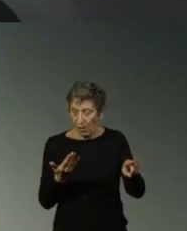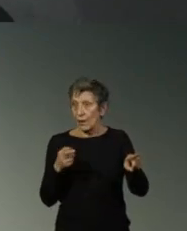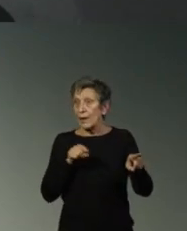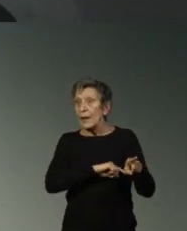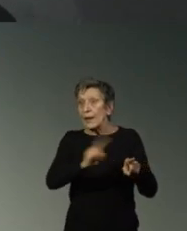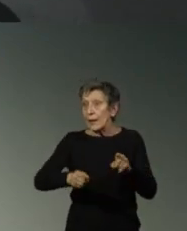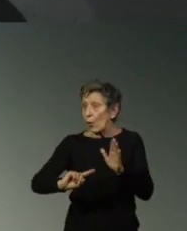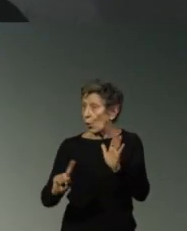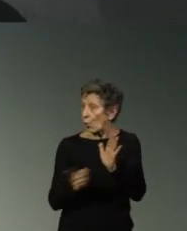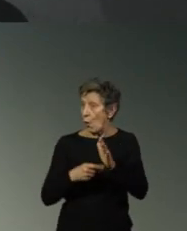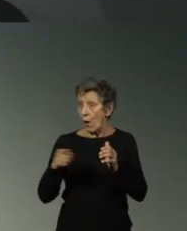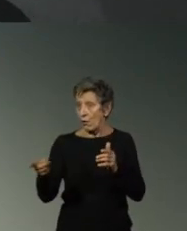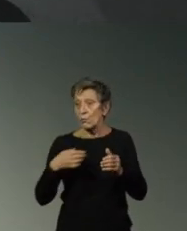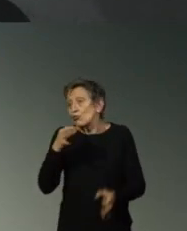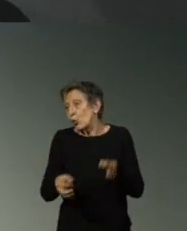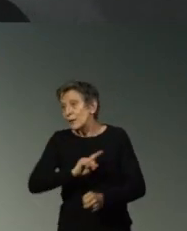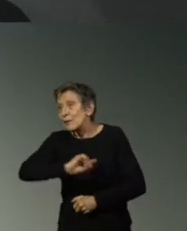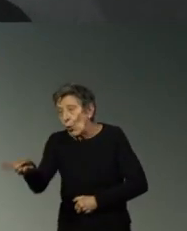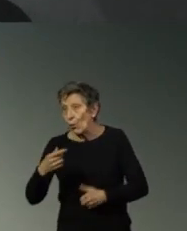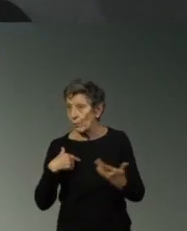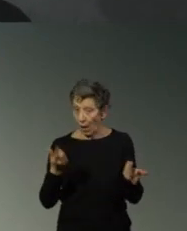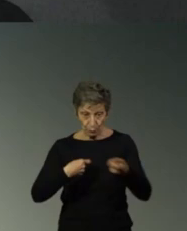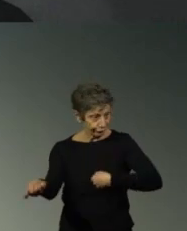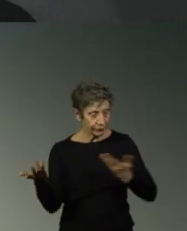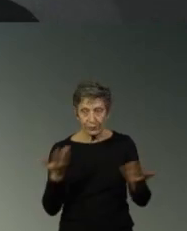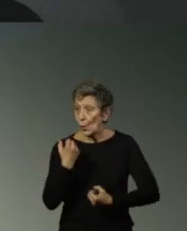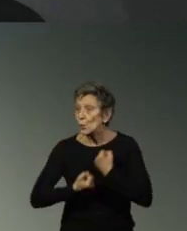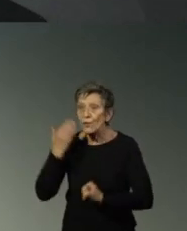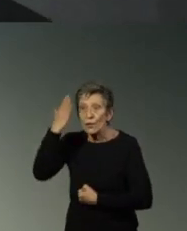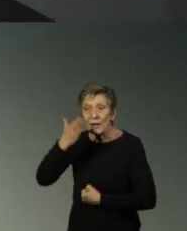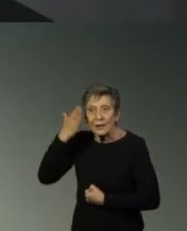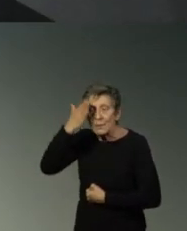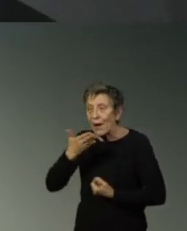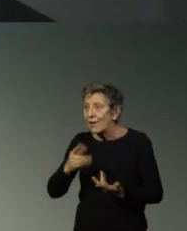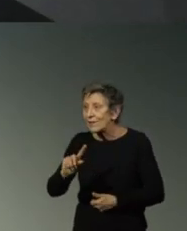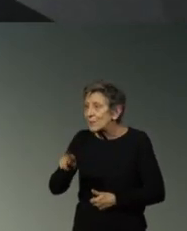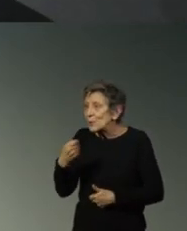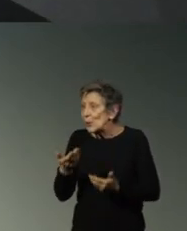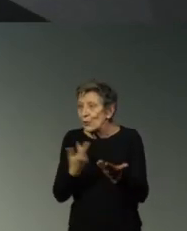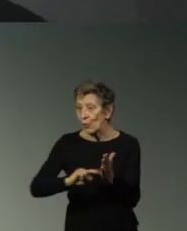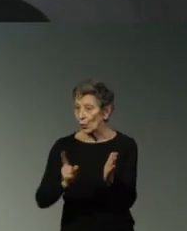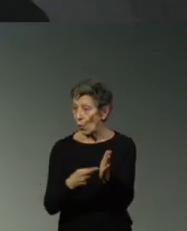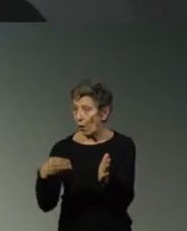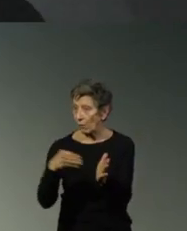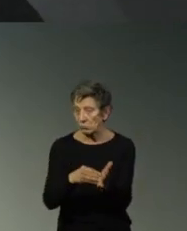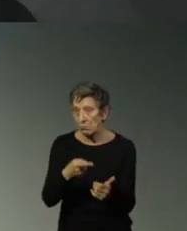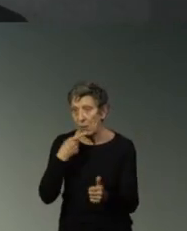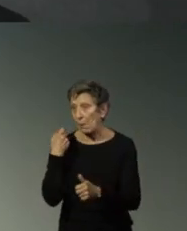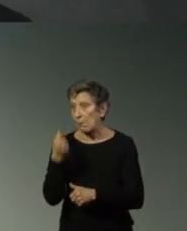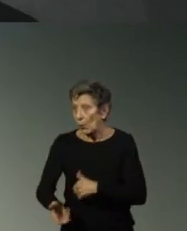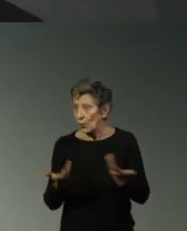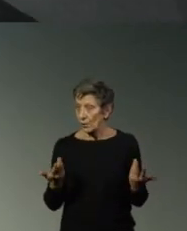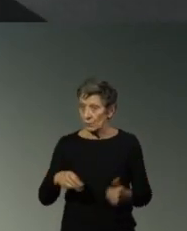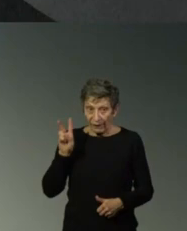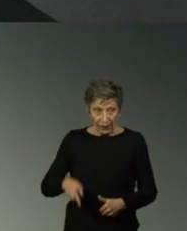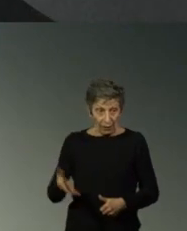le droit, en fait. Je ne suis pas juriste, mais il est très clair que la souffrance animale n'est que très très peu mentionnée dans le droit, et que donc, en fait, on a le droit,